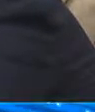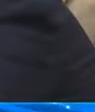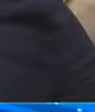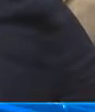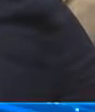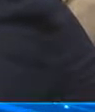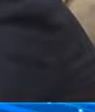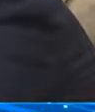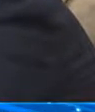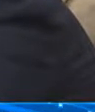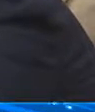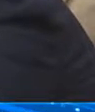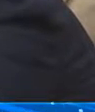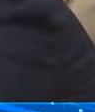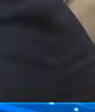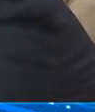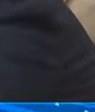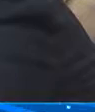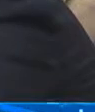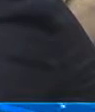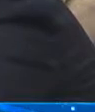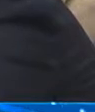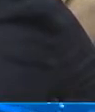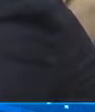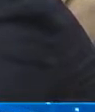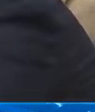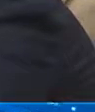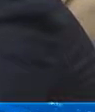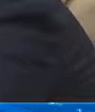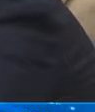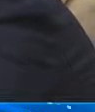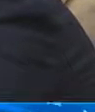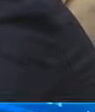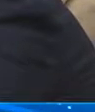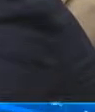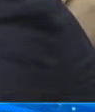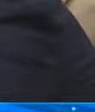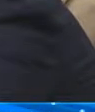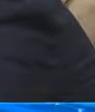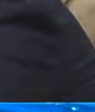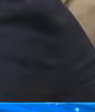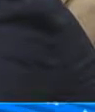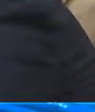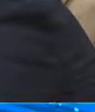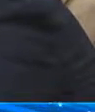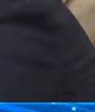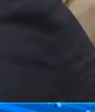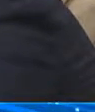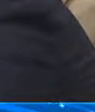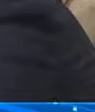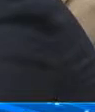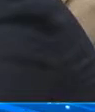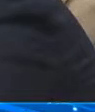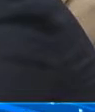даму министрлігінің ведомстволық бағынысты ұйымдары қызмет көрсетеді. Айтыңызшы, осылардың сіздердің функцияларыңды болашақта